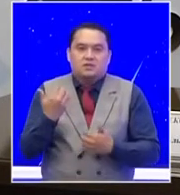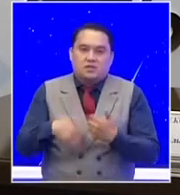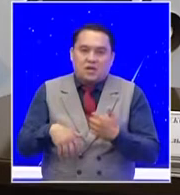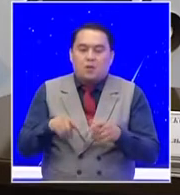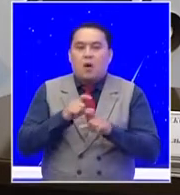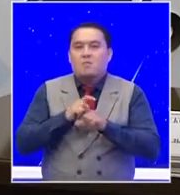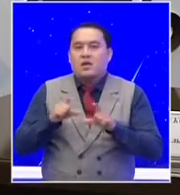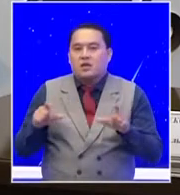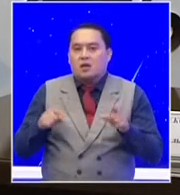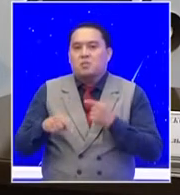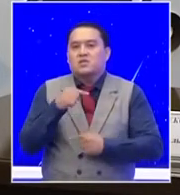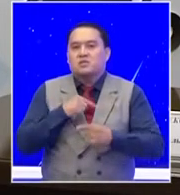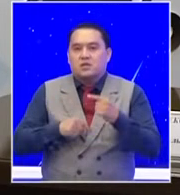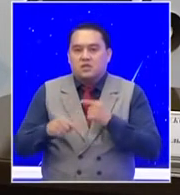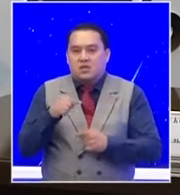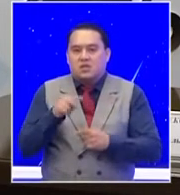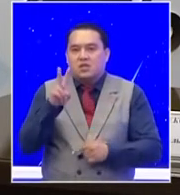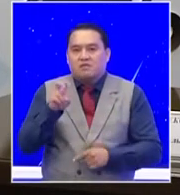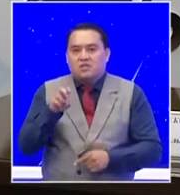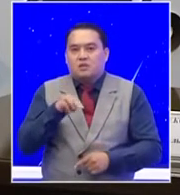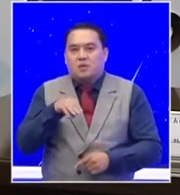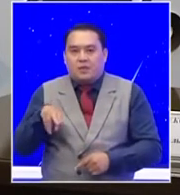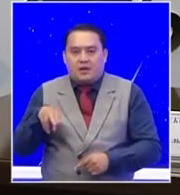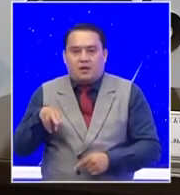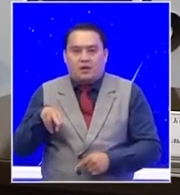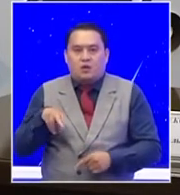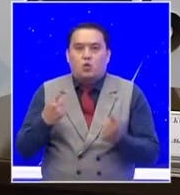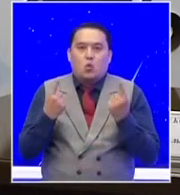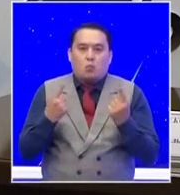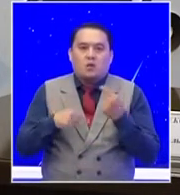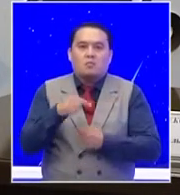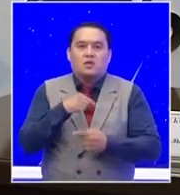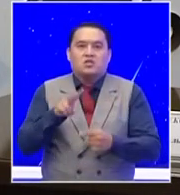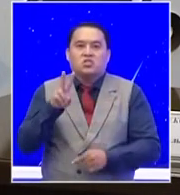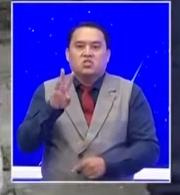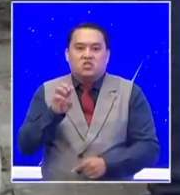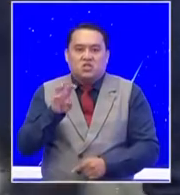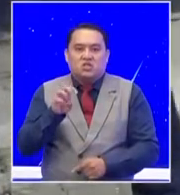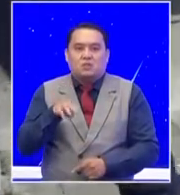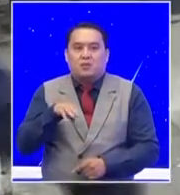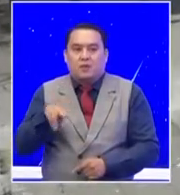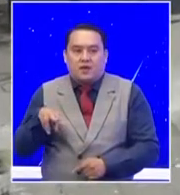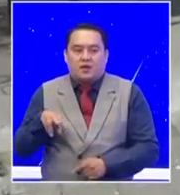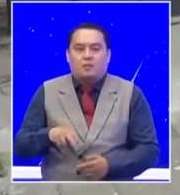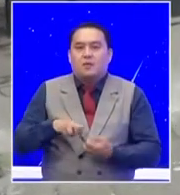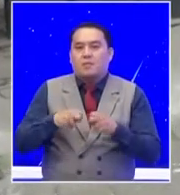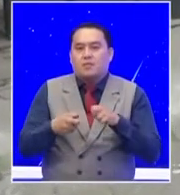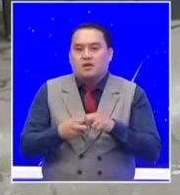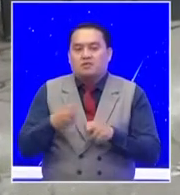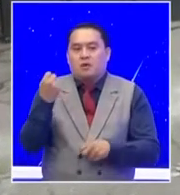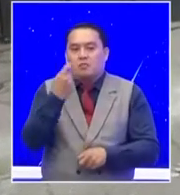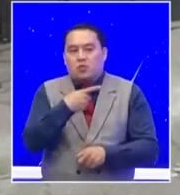объект, значит, предпринимательства 200 МРП. Крупный, значит, бизнес – это 400 МРП. В Акимате о проблеме